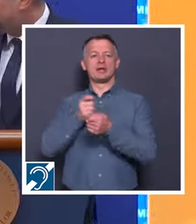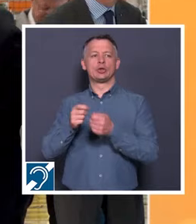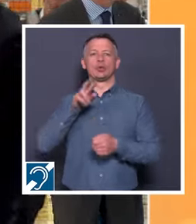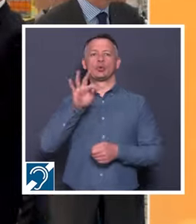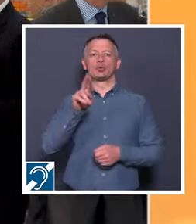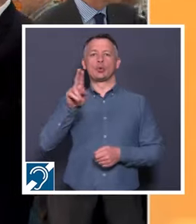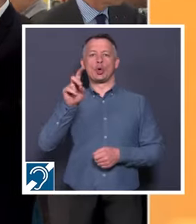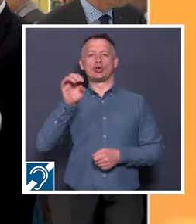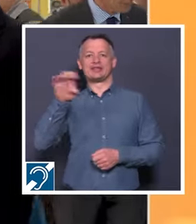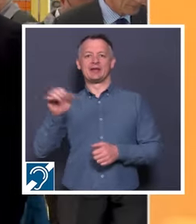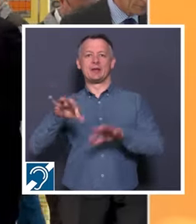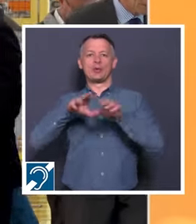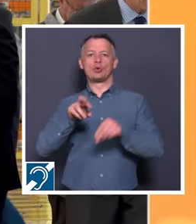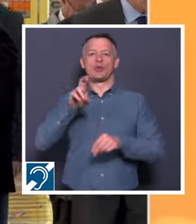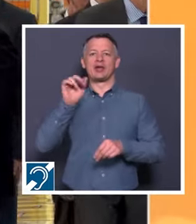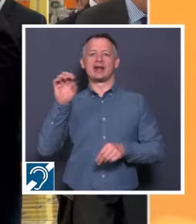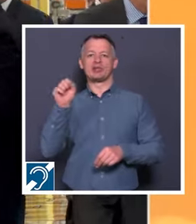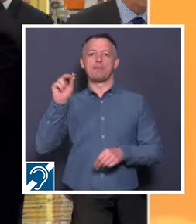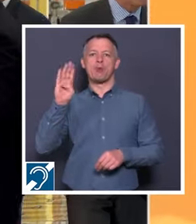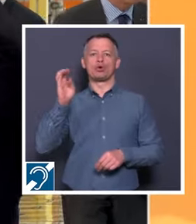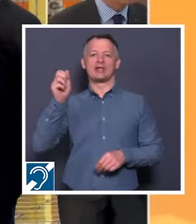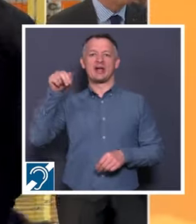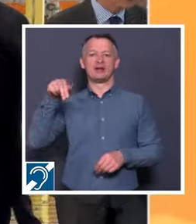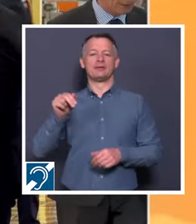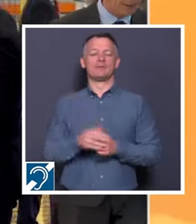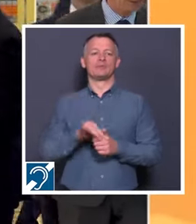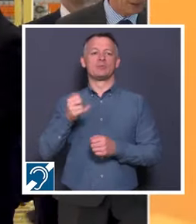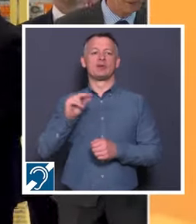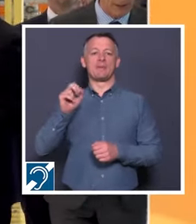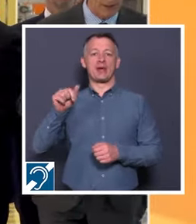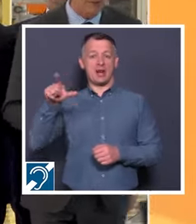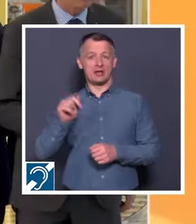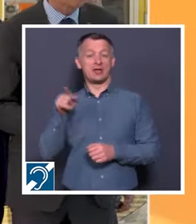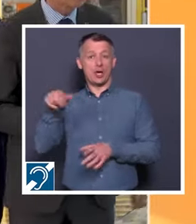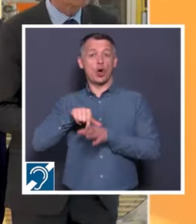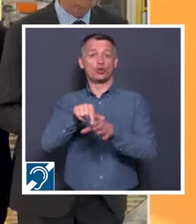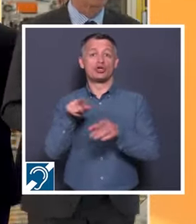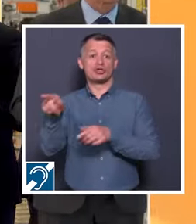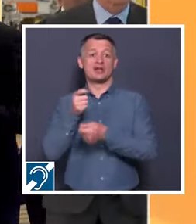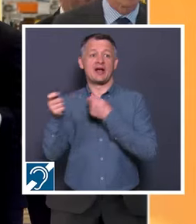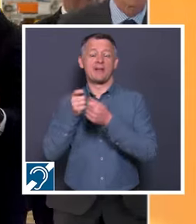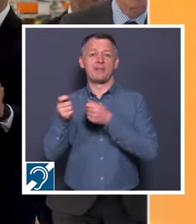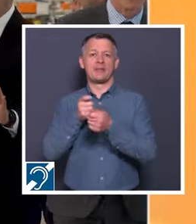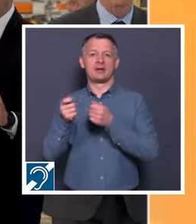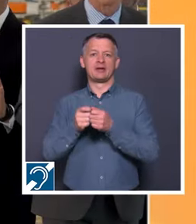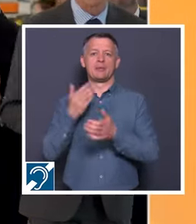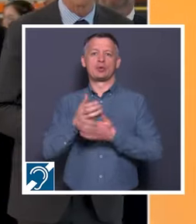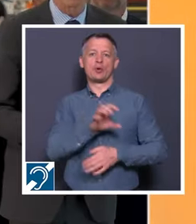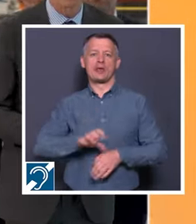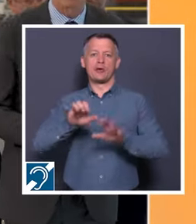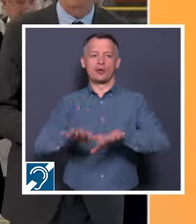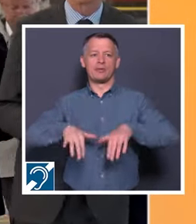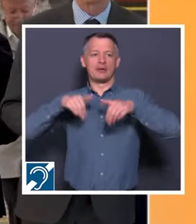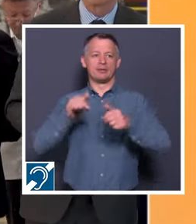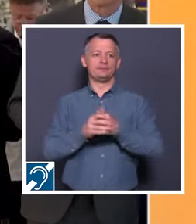listă, însoțit de Rareș Bogdan de la PNL, vor fi cei care vor coordona această campanie pentru europarlamentare. Remarcăm că vor